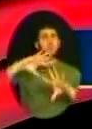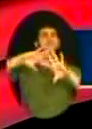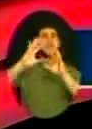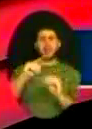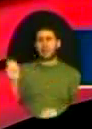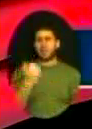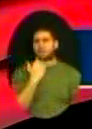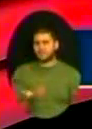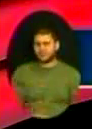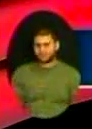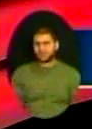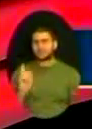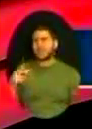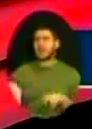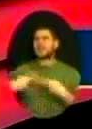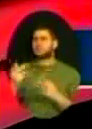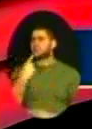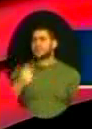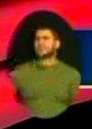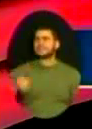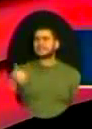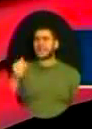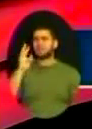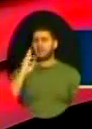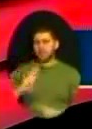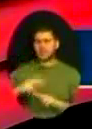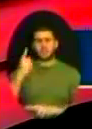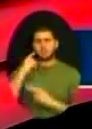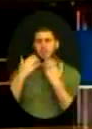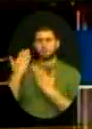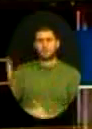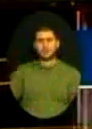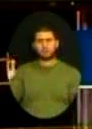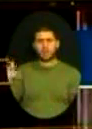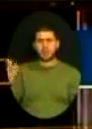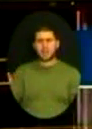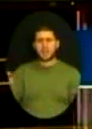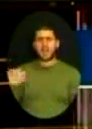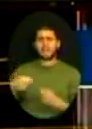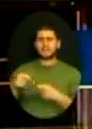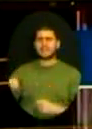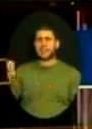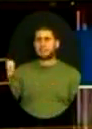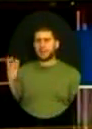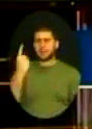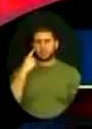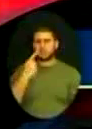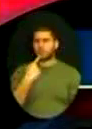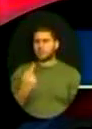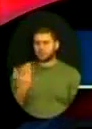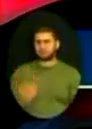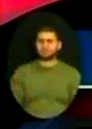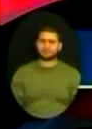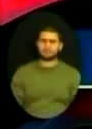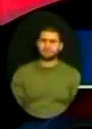אולי נחזור שוב על הדברים של השרה איילת שקד, ואז אני אשמח לשמוע את תגובתך, חברת הכנסת מיכאלי. אז הנה הדברים שהיא אומרת היום